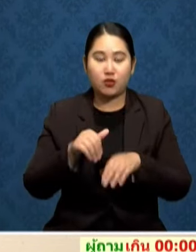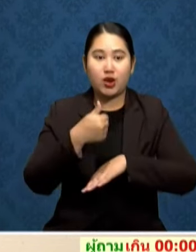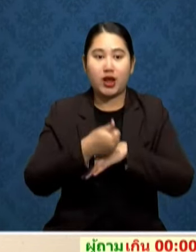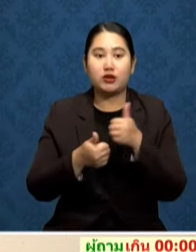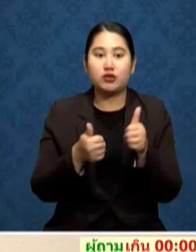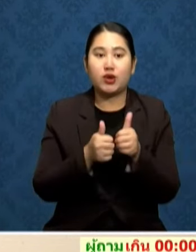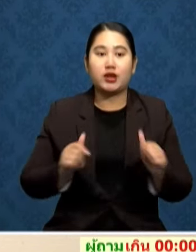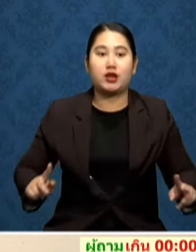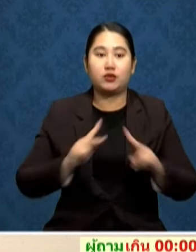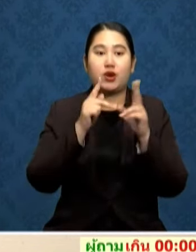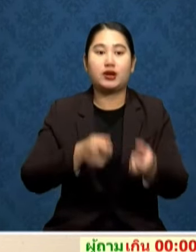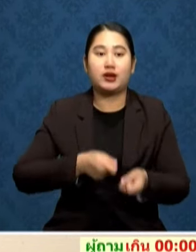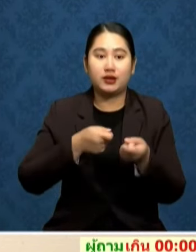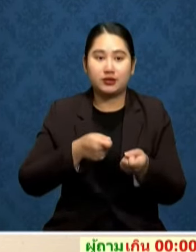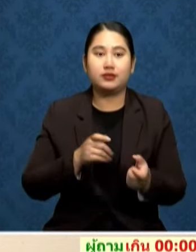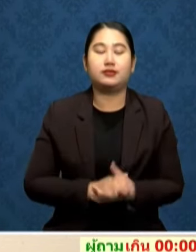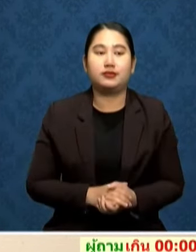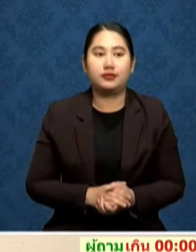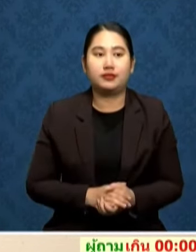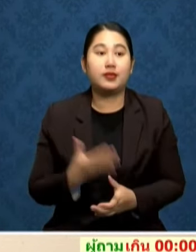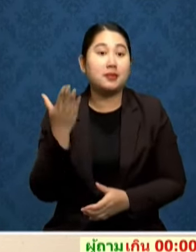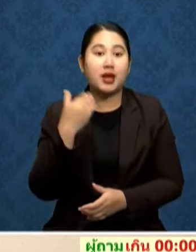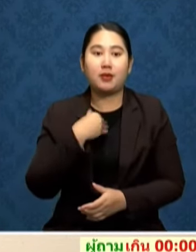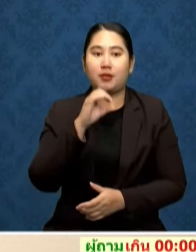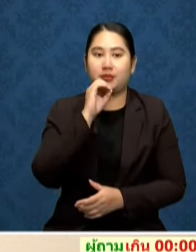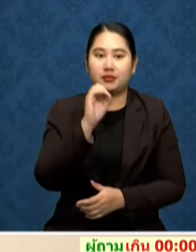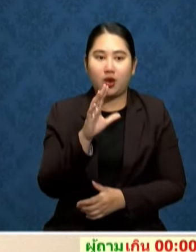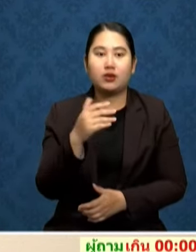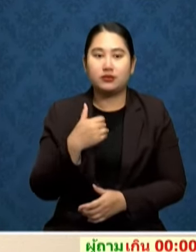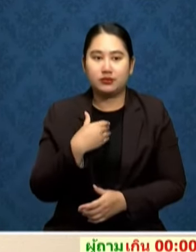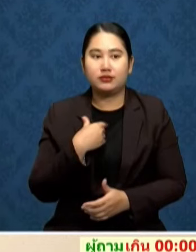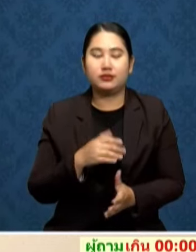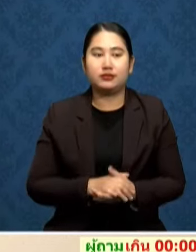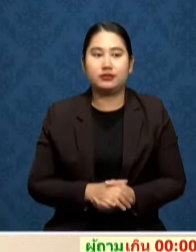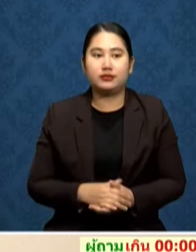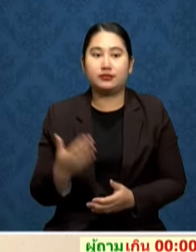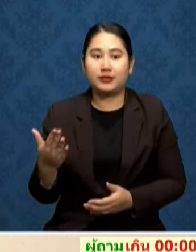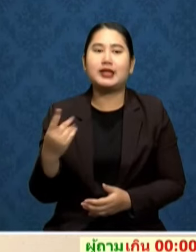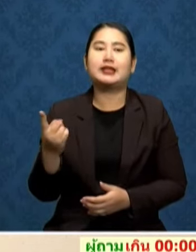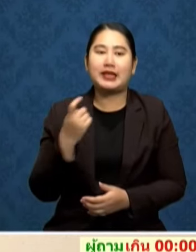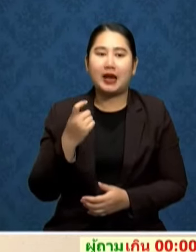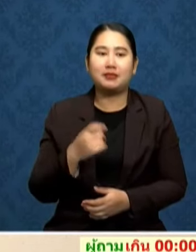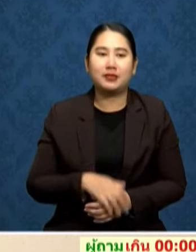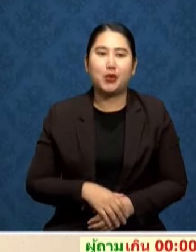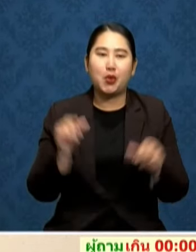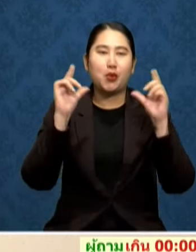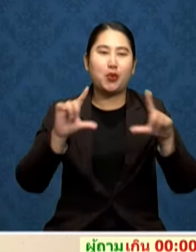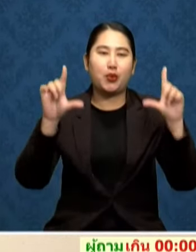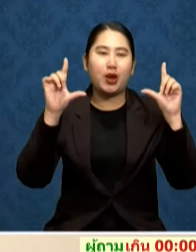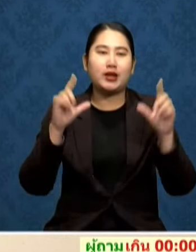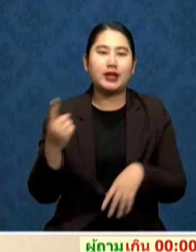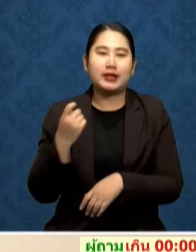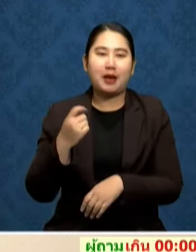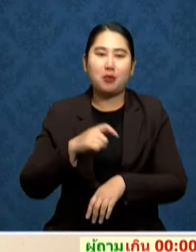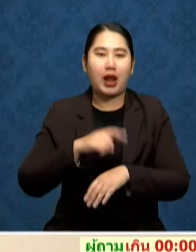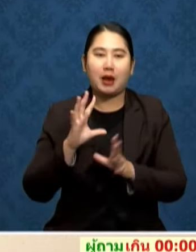ช่วยว่าการกระทรวงเกษตรและสหกรณ์อย่างที่ผมบอกไปครับว่าท่านผู้ถามเนี่ยเป็นดาวสภาถามปุ๊บหมดเว